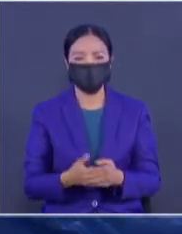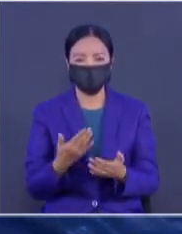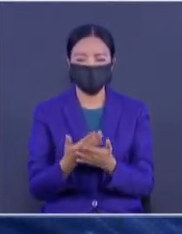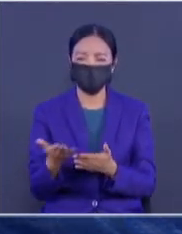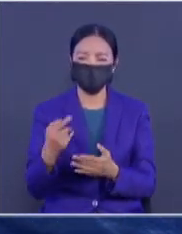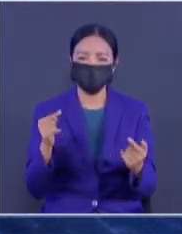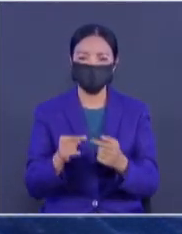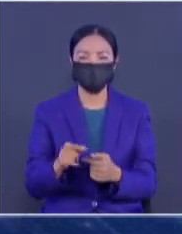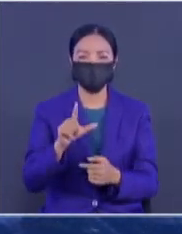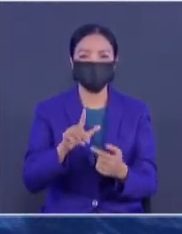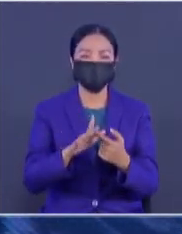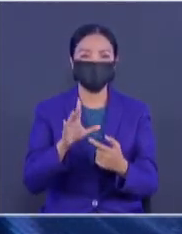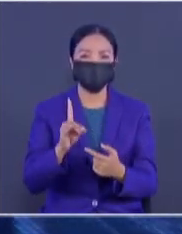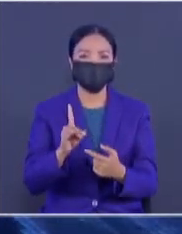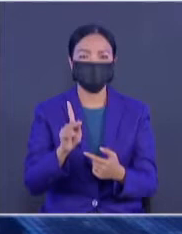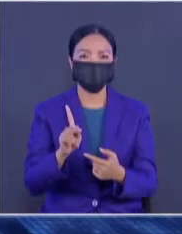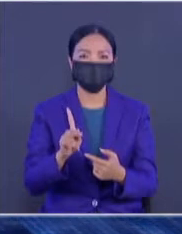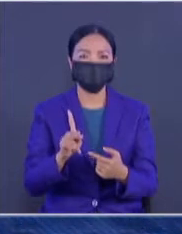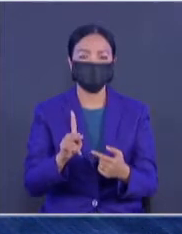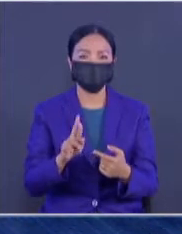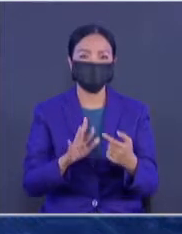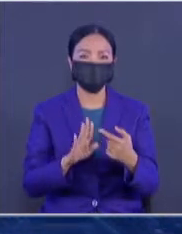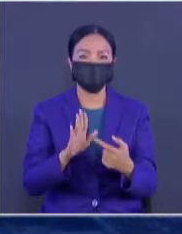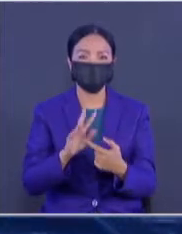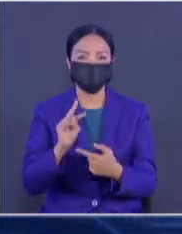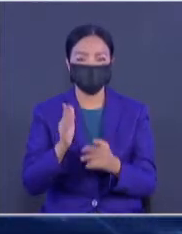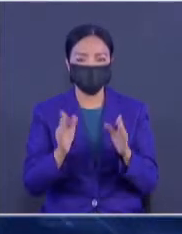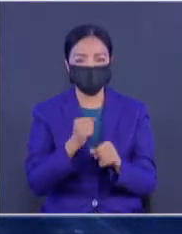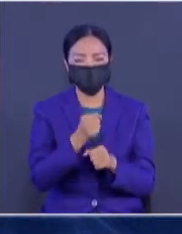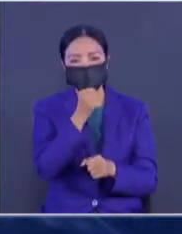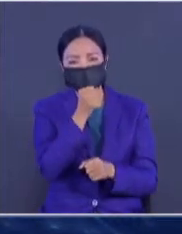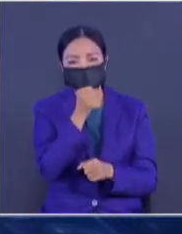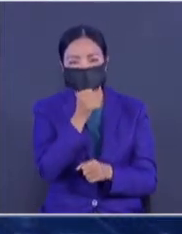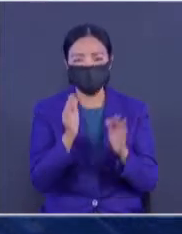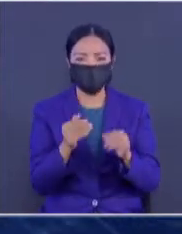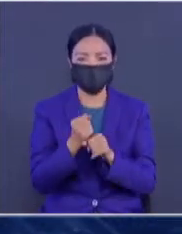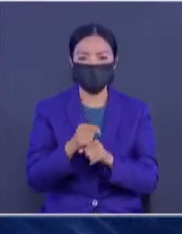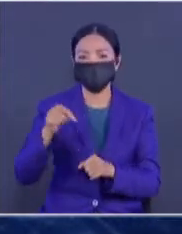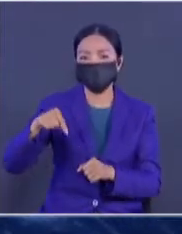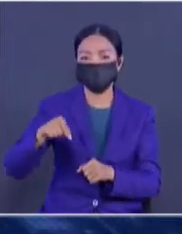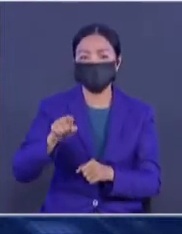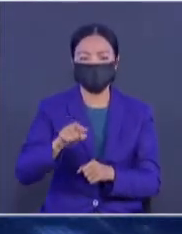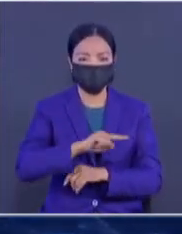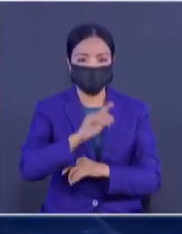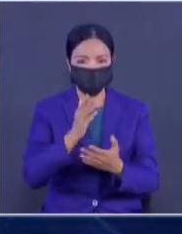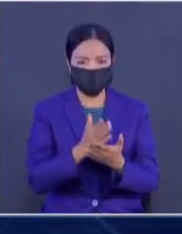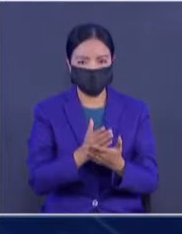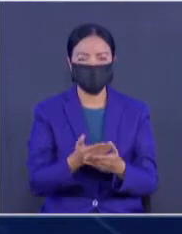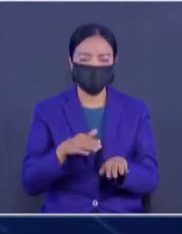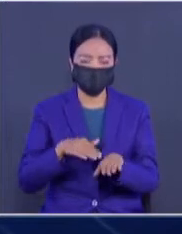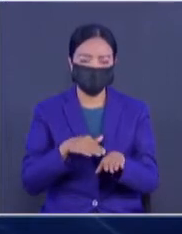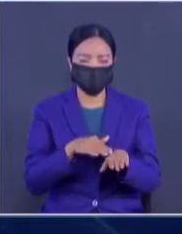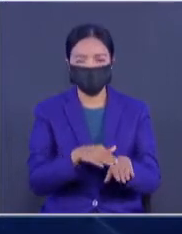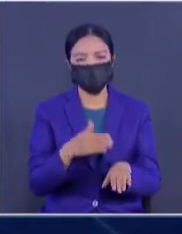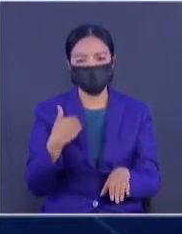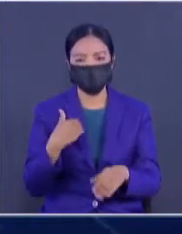ตอร์เวย์ตรงลาดกระบังโดยในคลิปเป็นเสียงตามสายของเจ้าหน้าที่ประจำด่านซึ่งตรงจุดนี้ในช่วงวันหยุดจะเป็นจุดที่มีจ